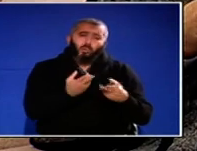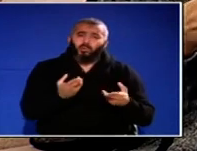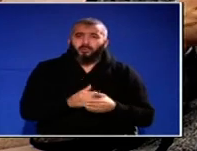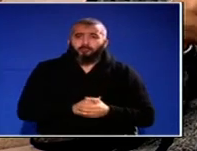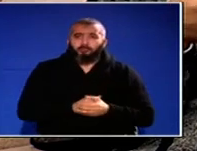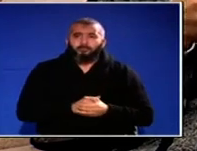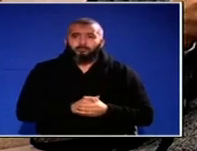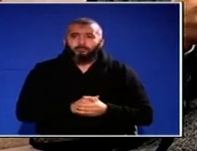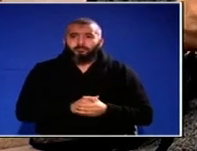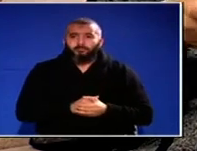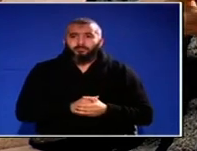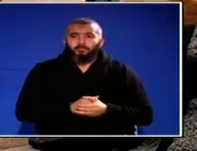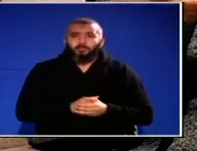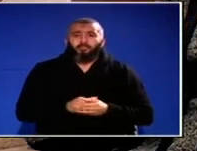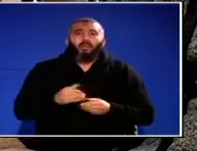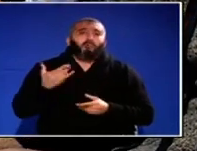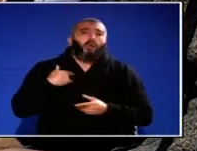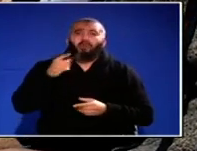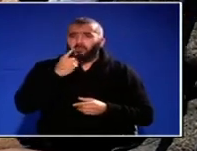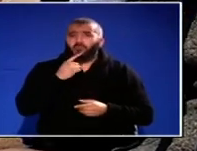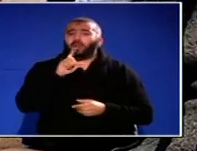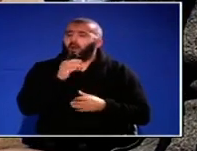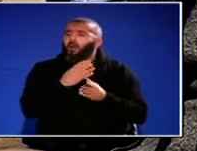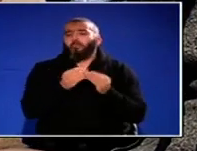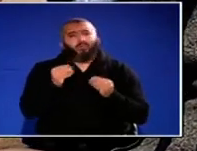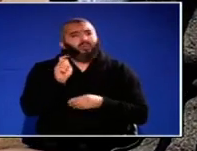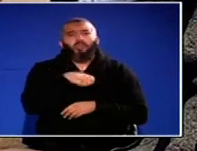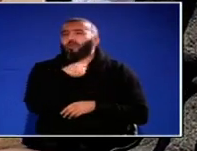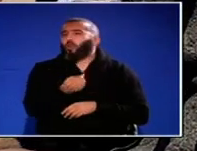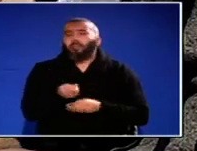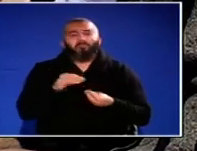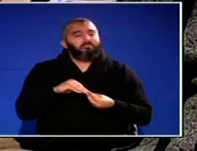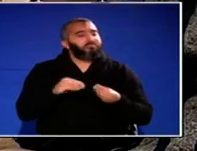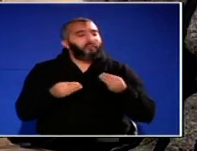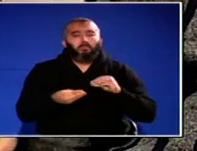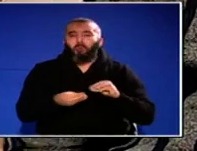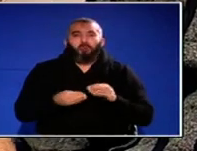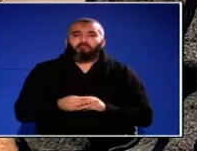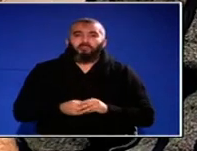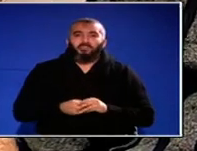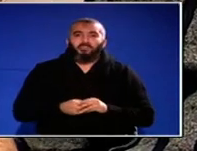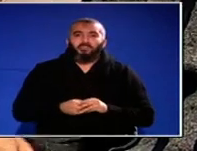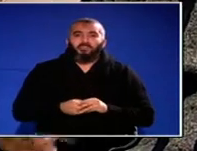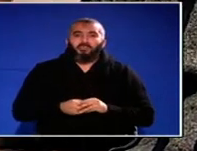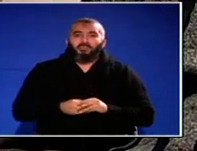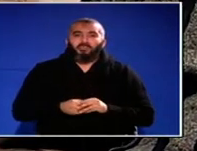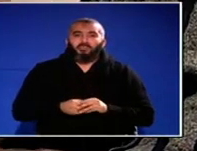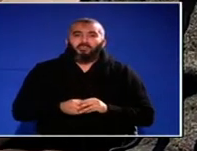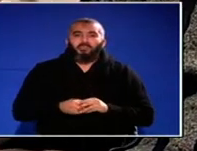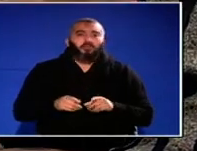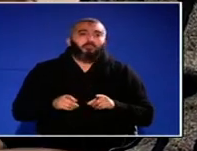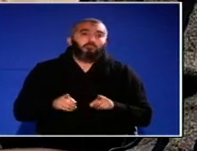من الرأفة ومن الحنية ومن كذا، ما فبالتالي ما أنا لا يوجد شيء. لو سماها